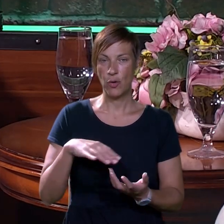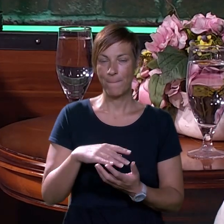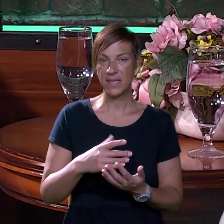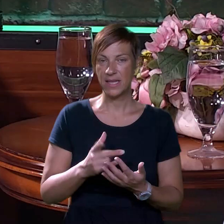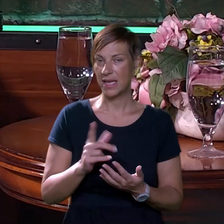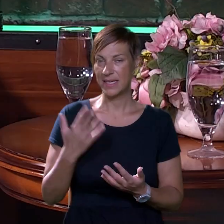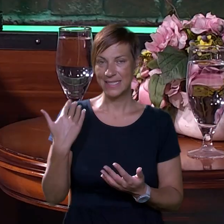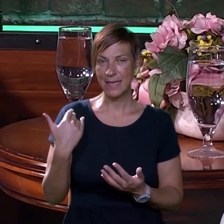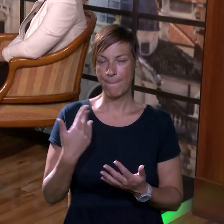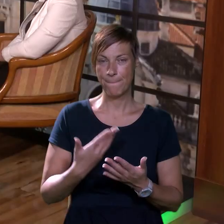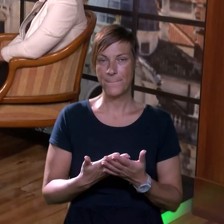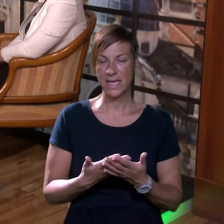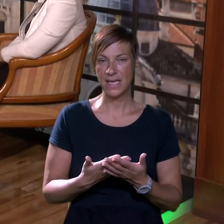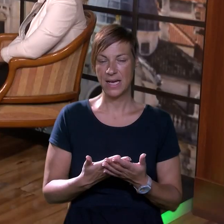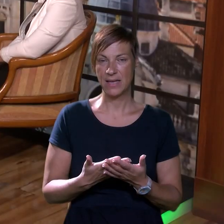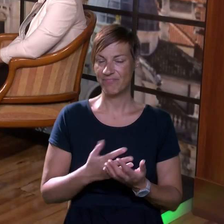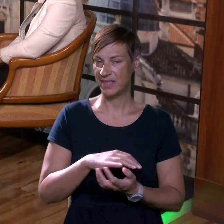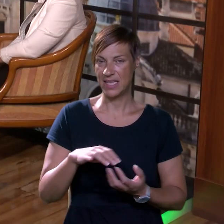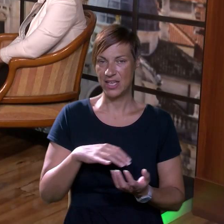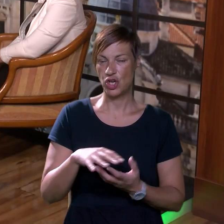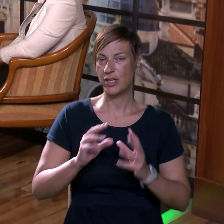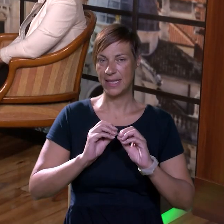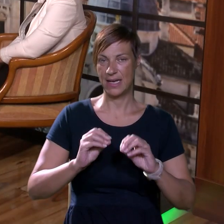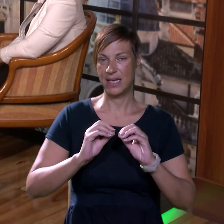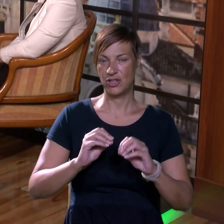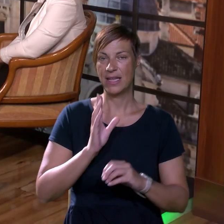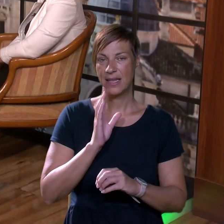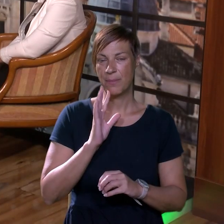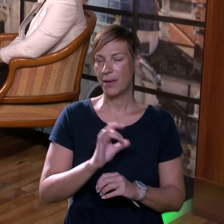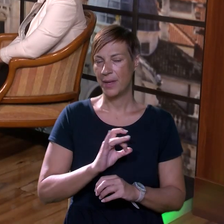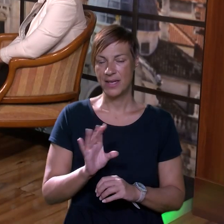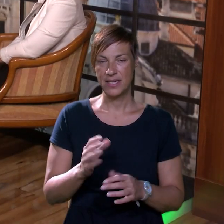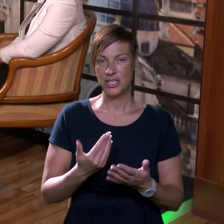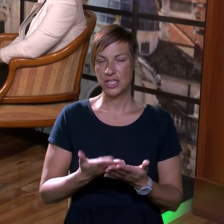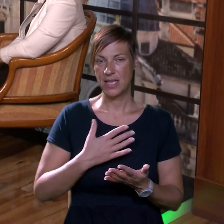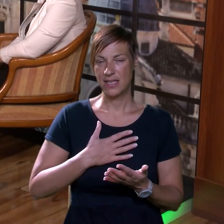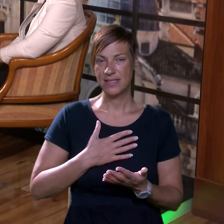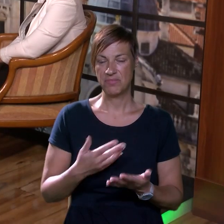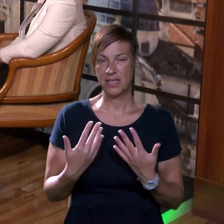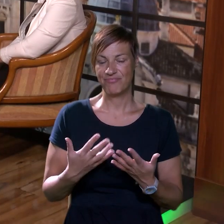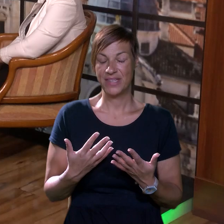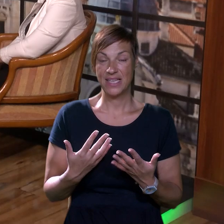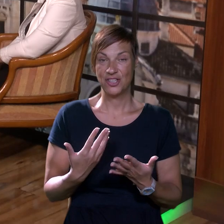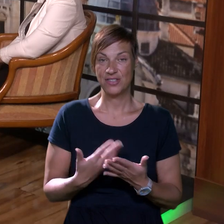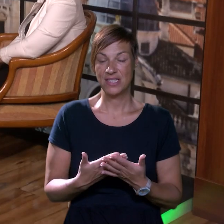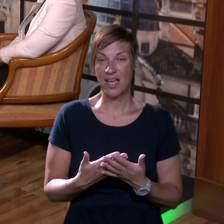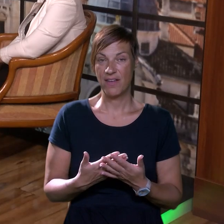ja tad nisam bila ni roditelj, ni odgajatelj, ni mama, ništa. Ja sam bila jednostavno